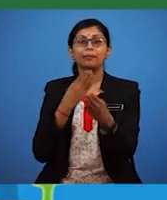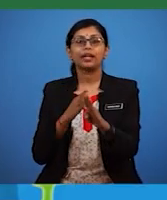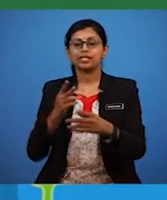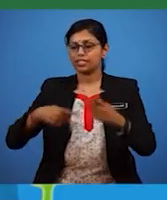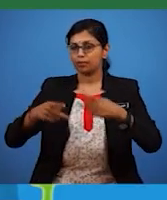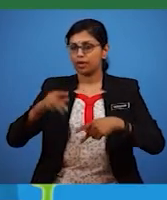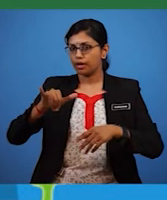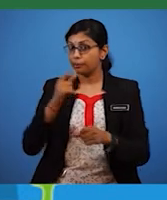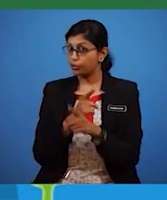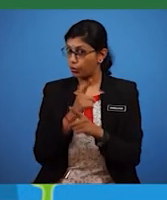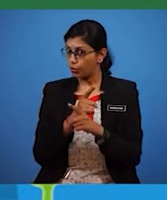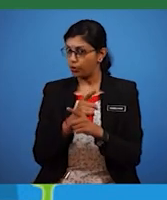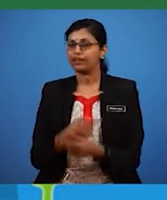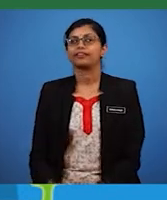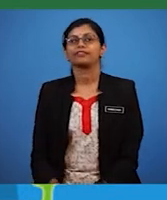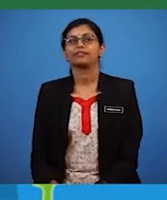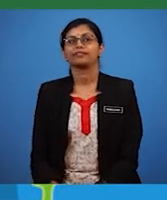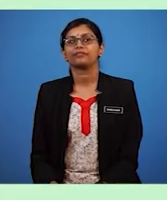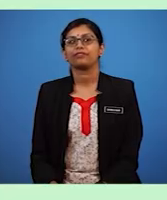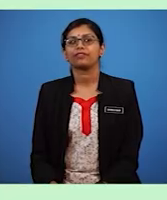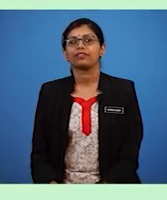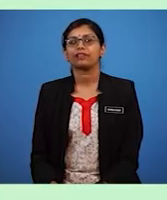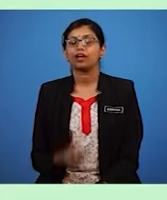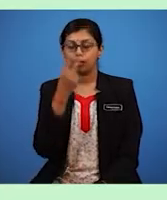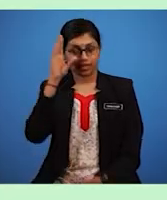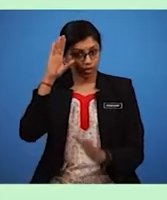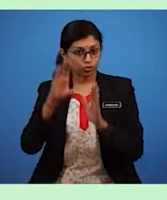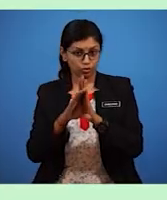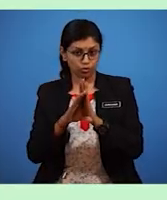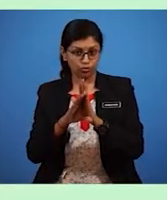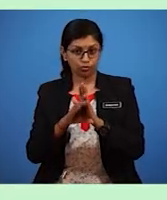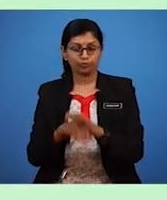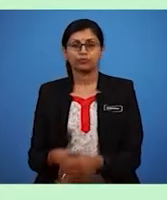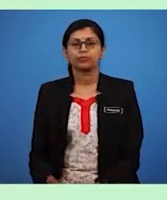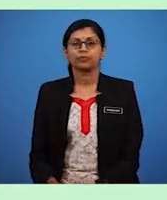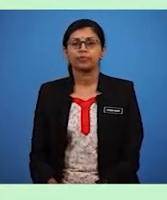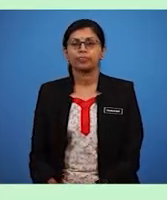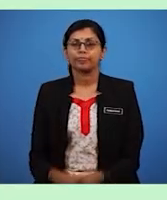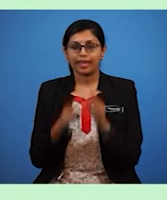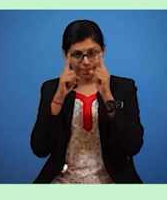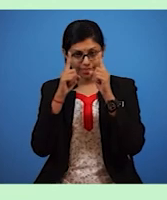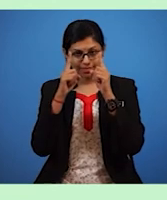sebenar. Jom kita perhatikan contoh ini.